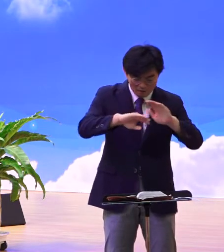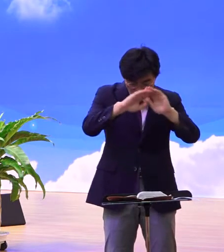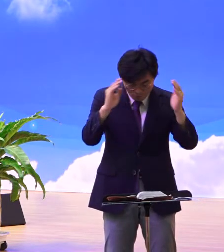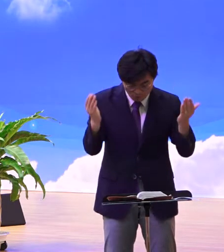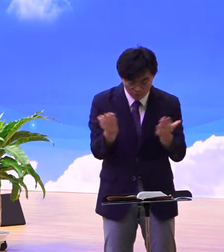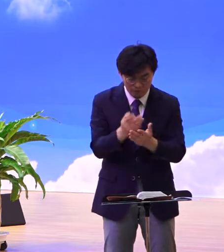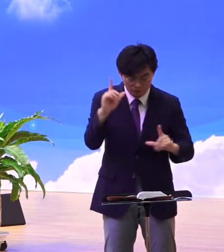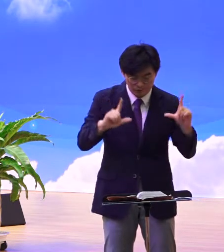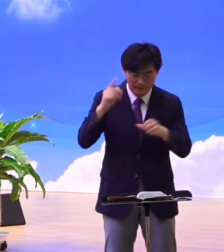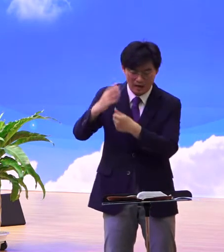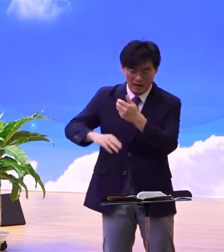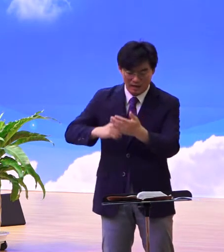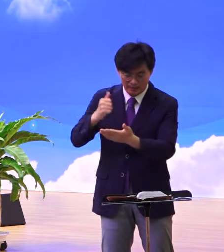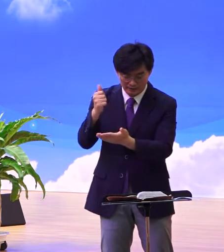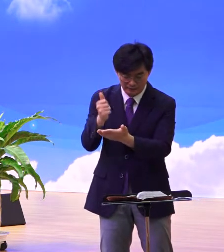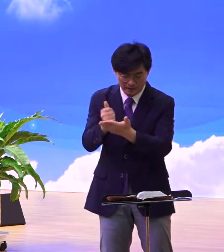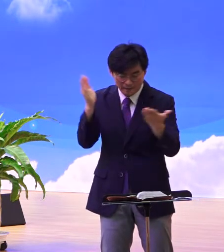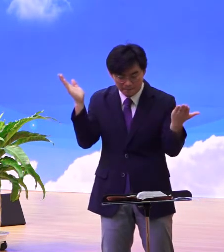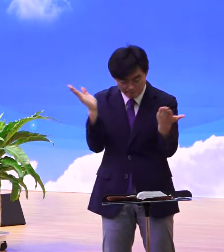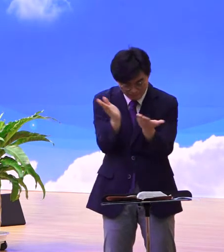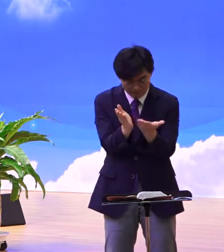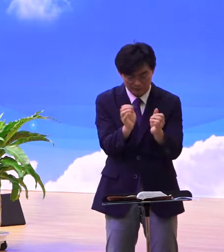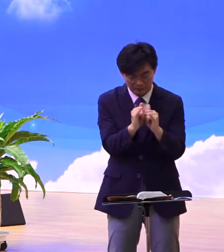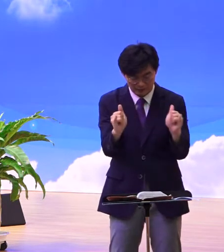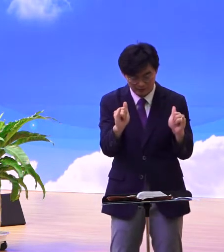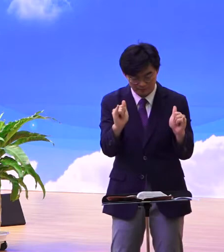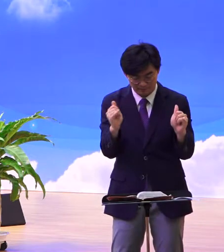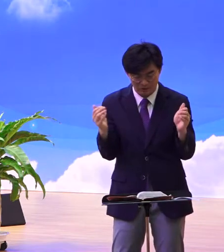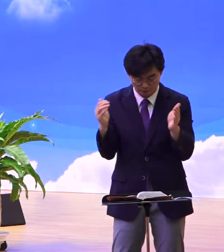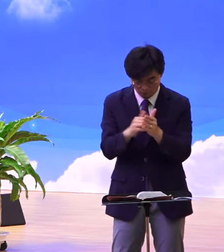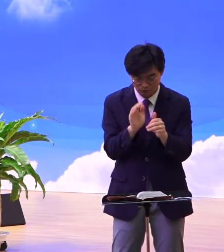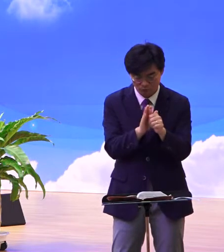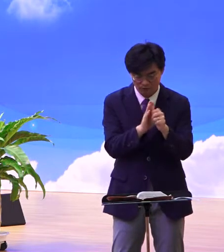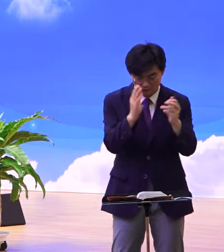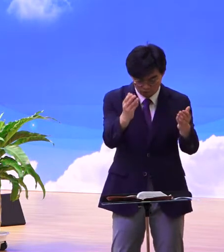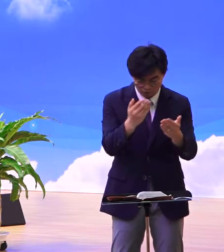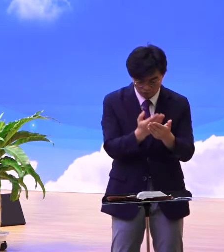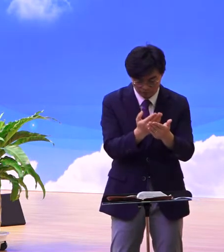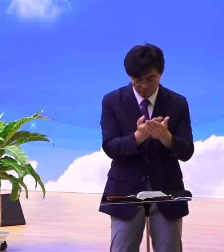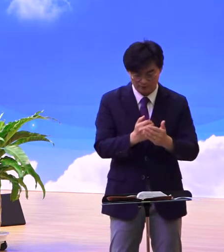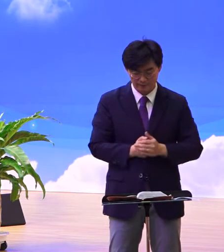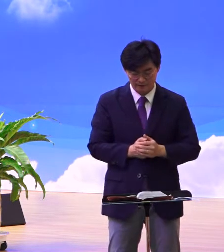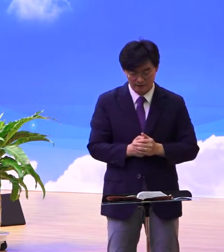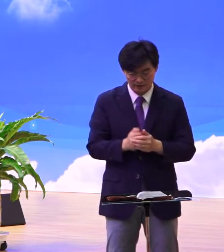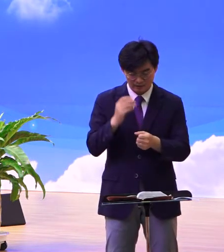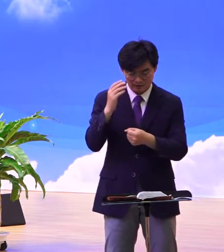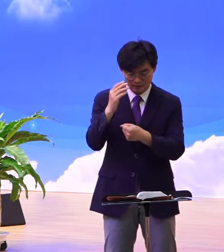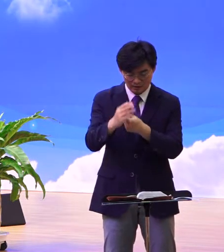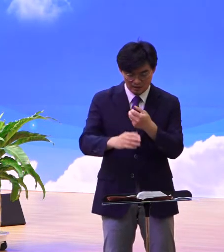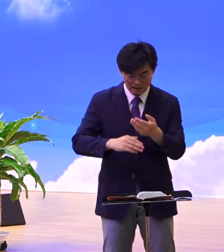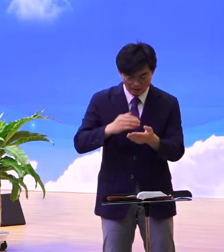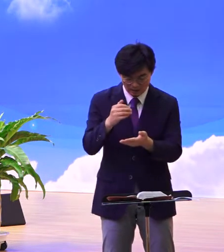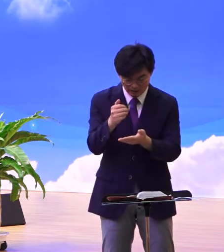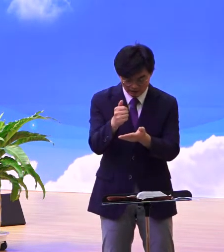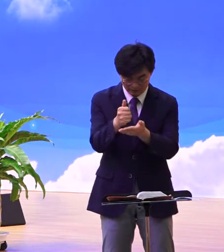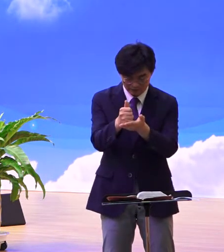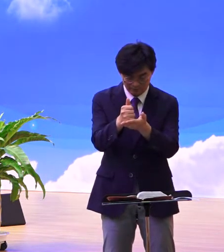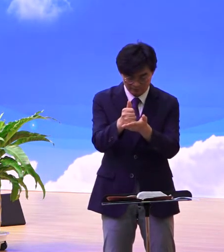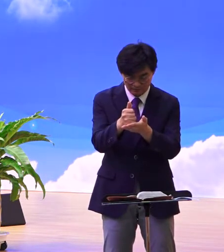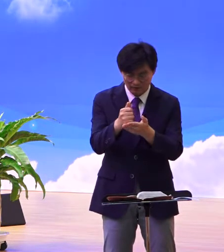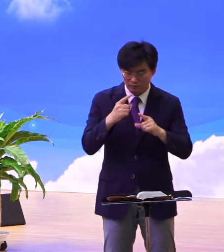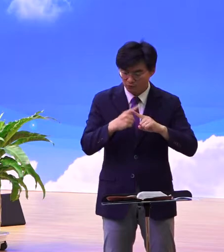임하시는 하나님 나라 천국 같은 공동체 되게 하여 주시옵소서. 하나님 앞에 이 자리에 나오고 싶지만 나오지